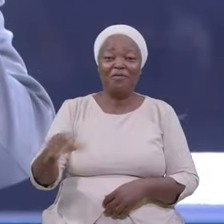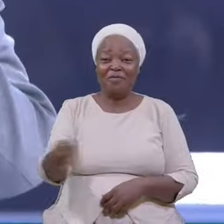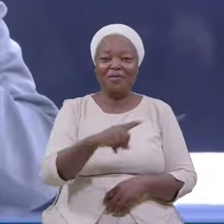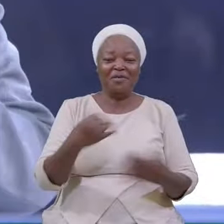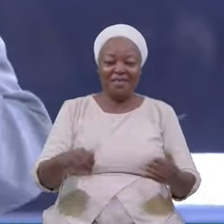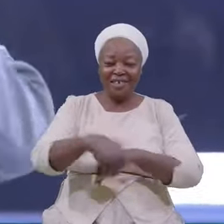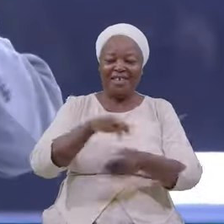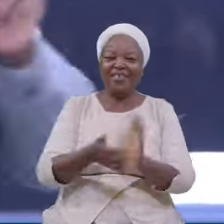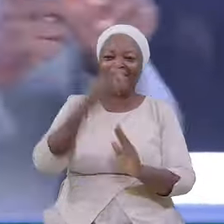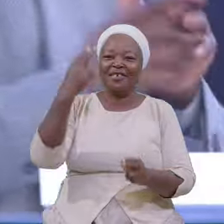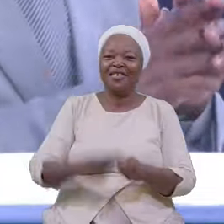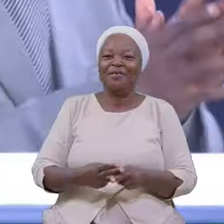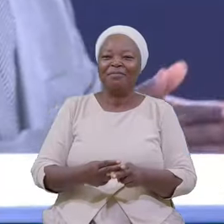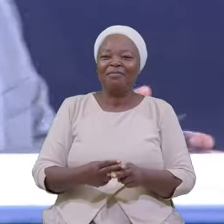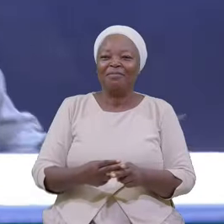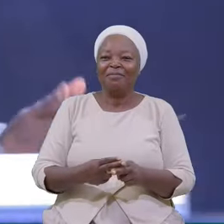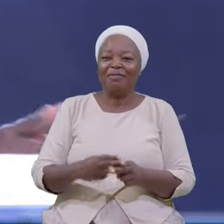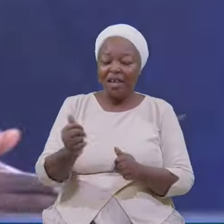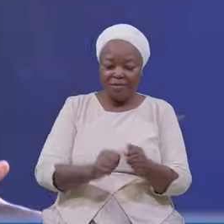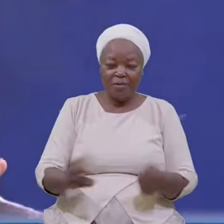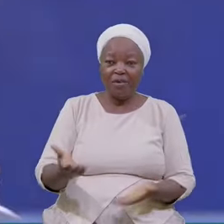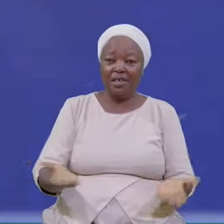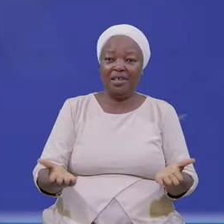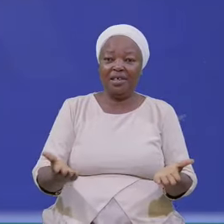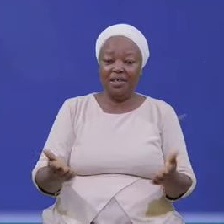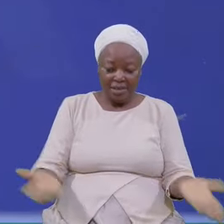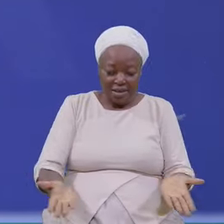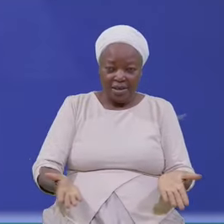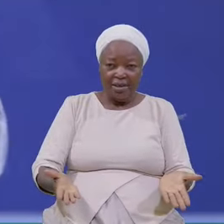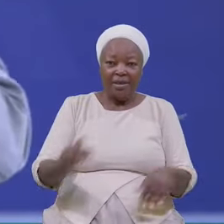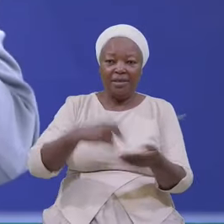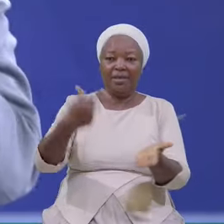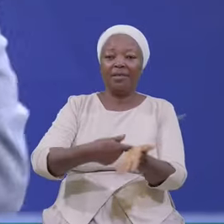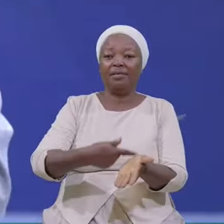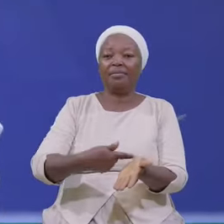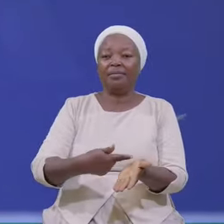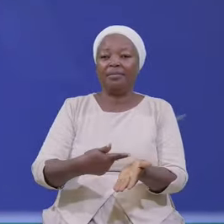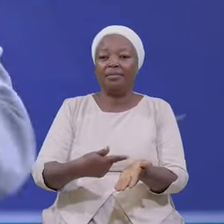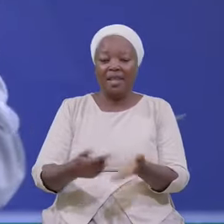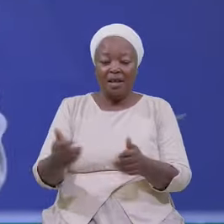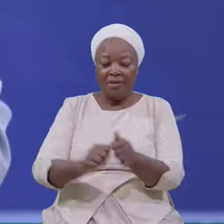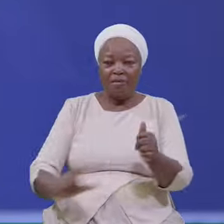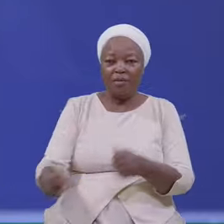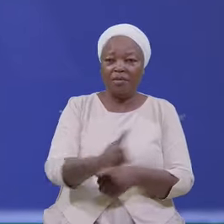Le Seigneur vous bénira tous ce soir. Tout le monde ici, tout le Alpha,